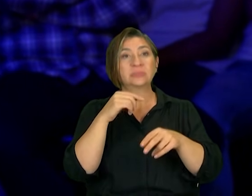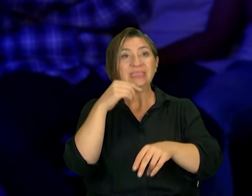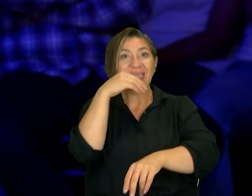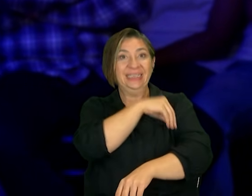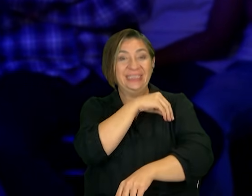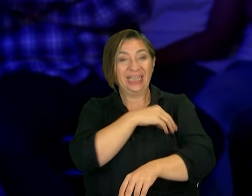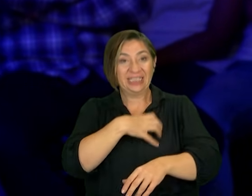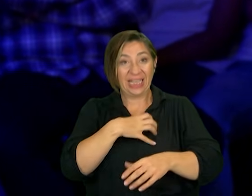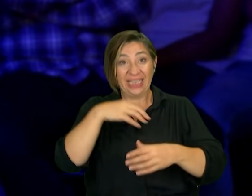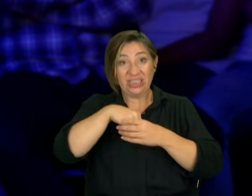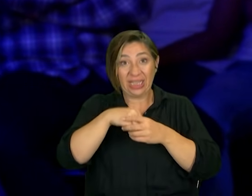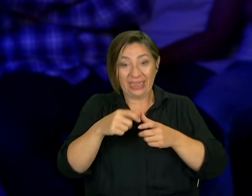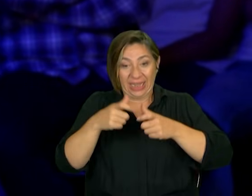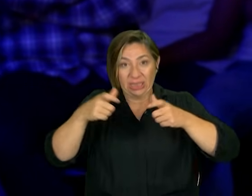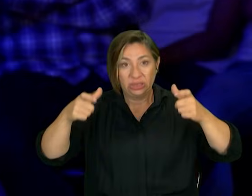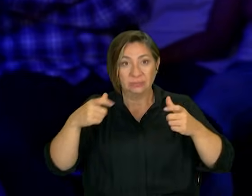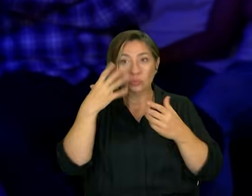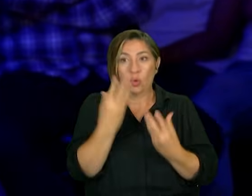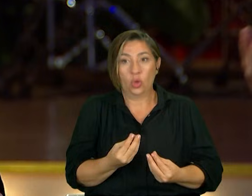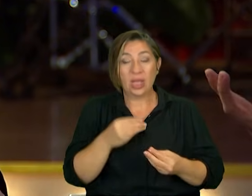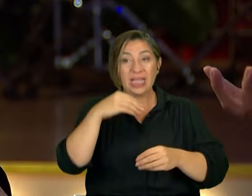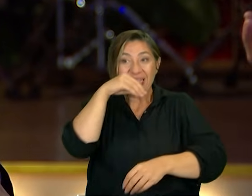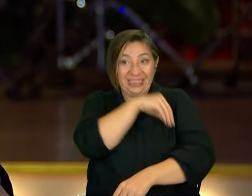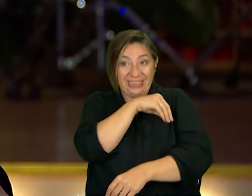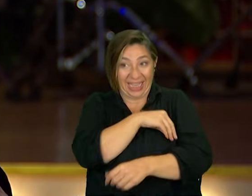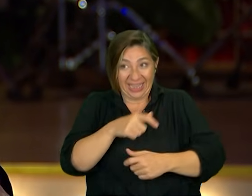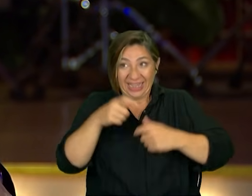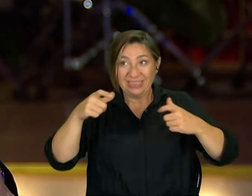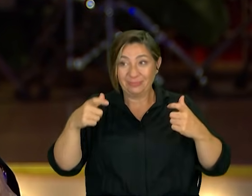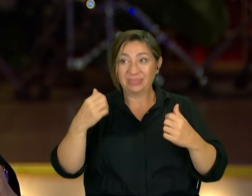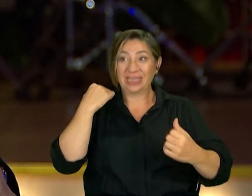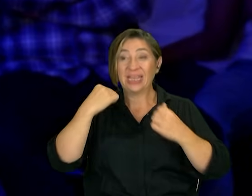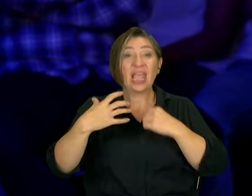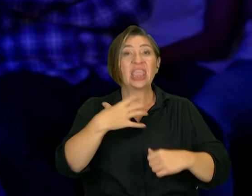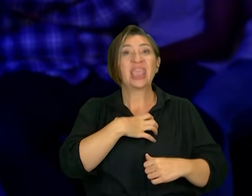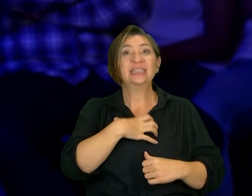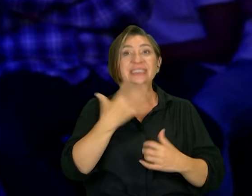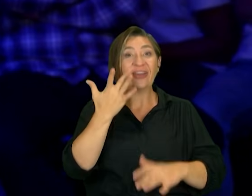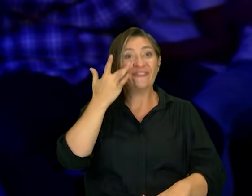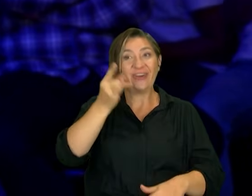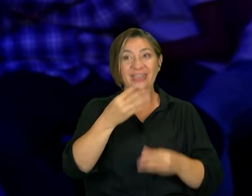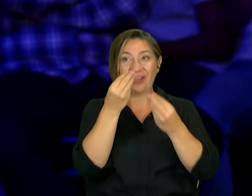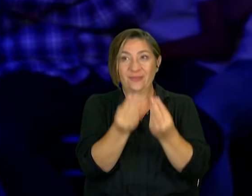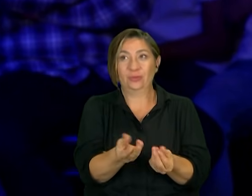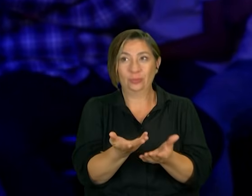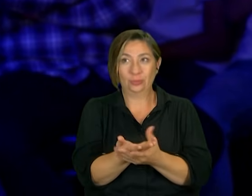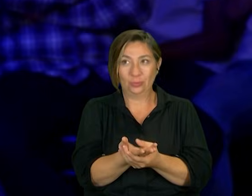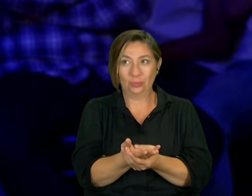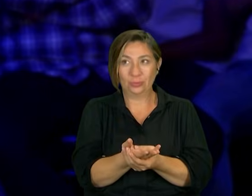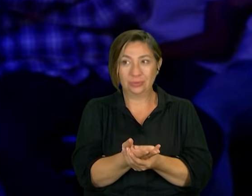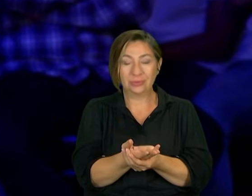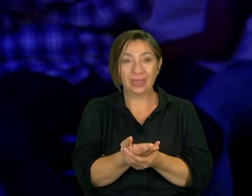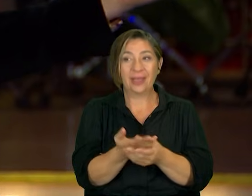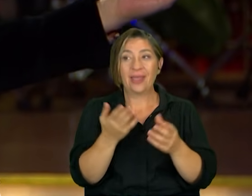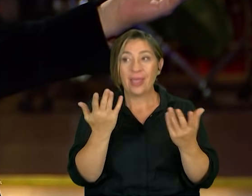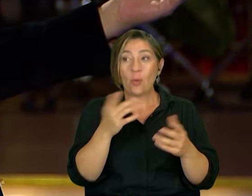gelişim sağlıyor zaten. İçten? Evet. İçten gelişen kaslarınızı zaten kendiniz de farkına varıyorsunuz. Şimdi o